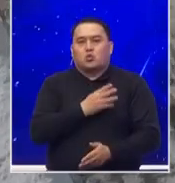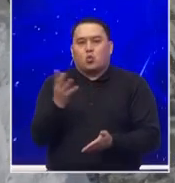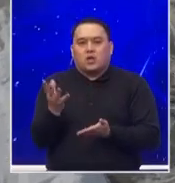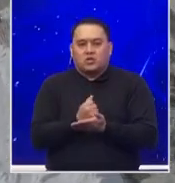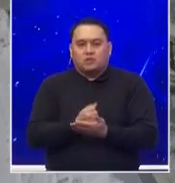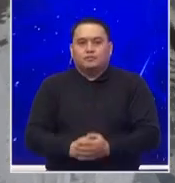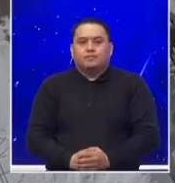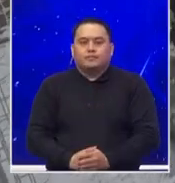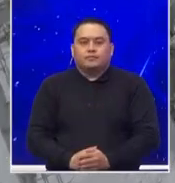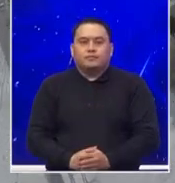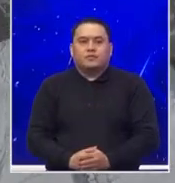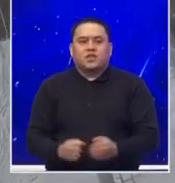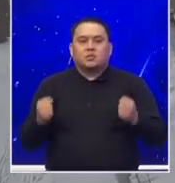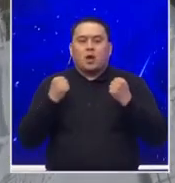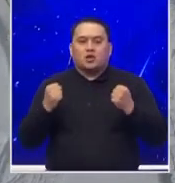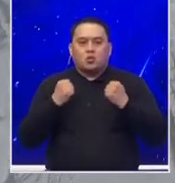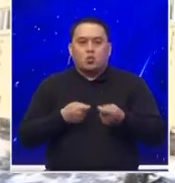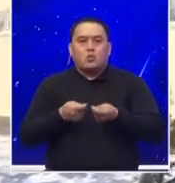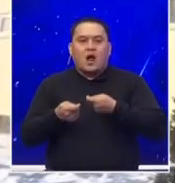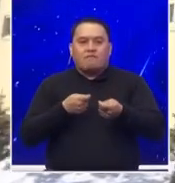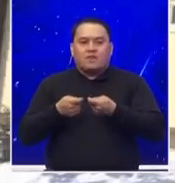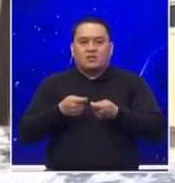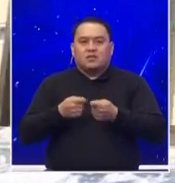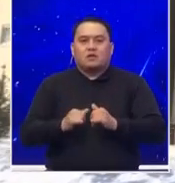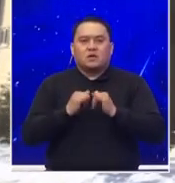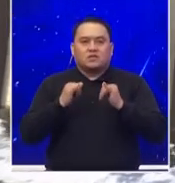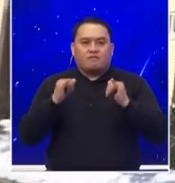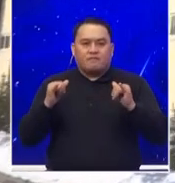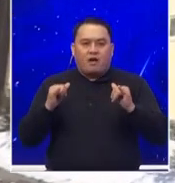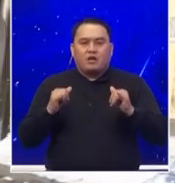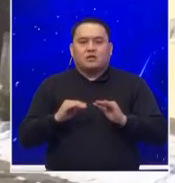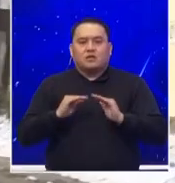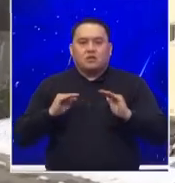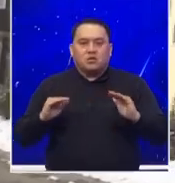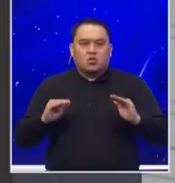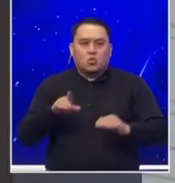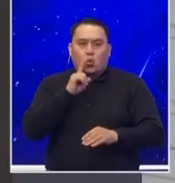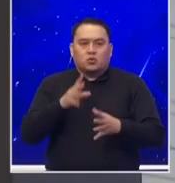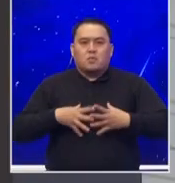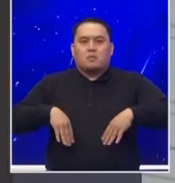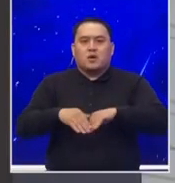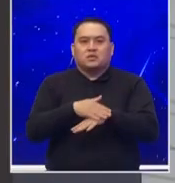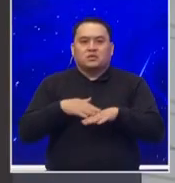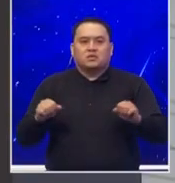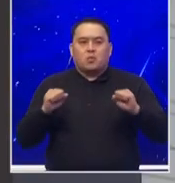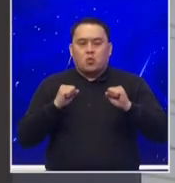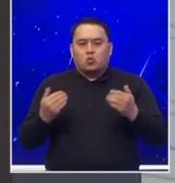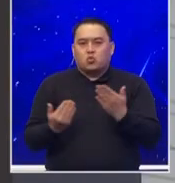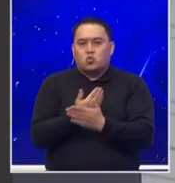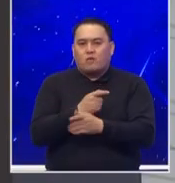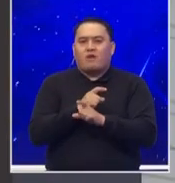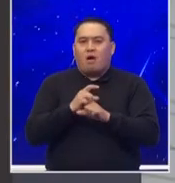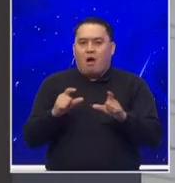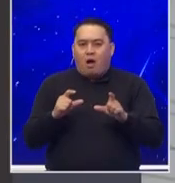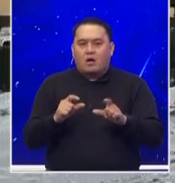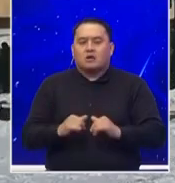В планах спортивного управления не только продвигать уже именитых спортсменов, но и развивать детско-юношеский и массовый спорт. Открытие новых спортивных объектов